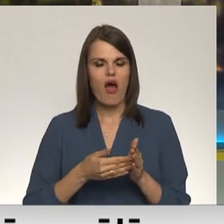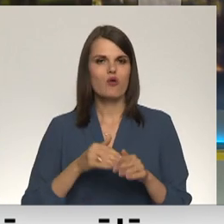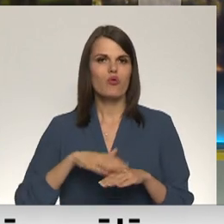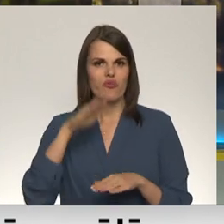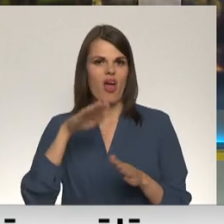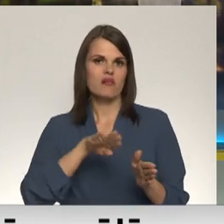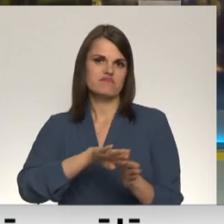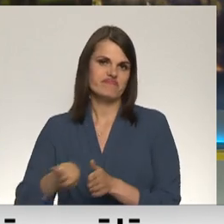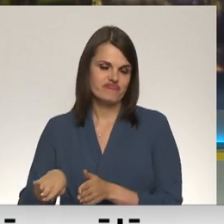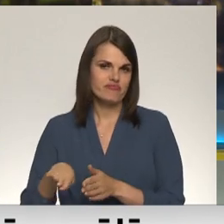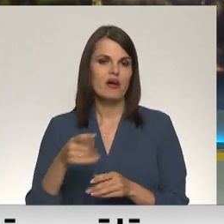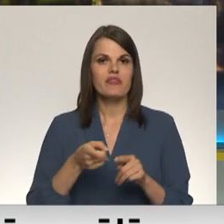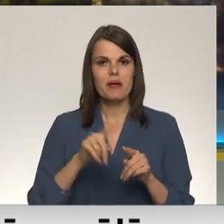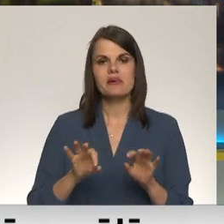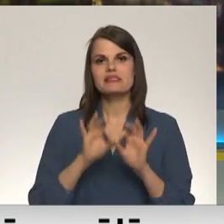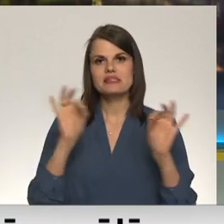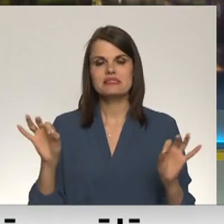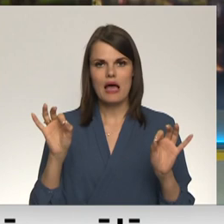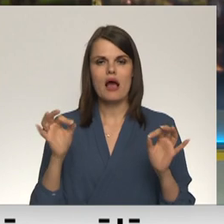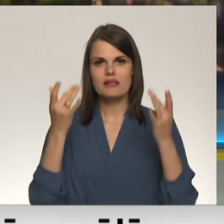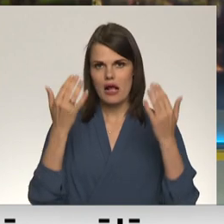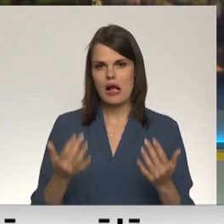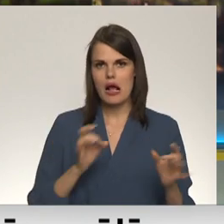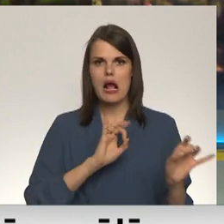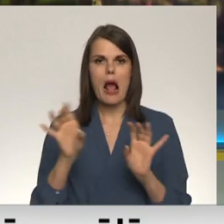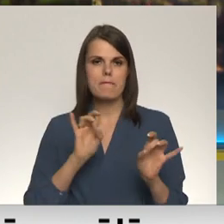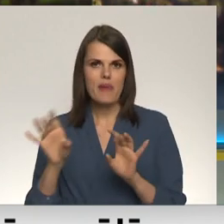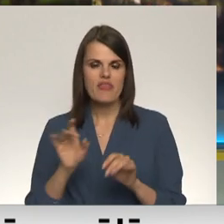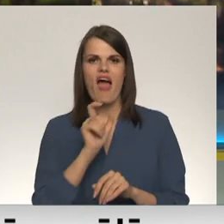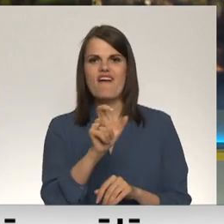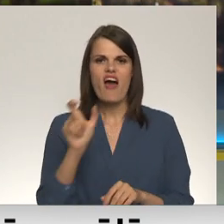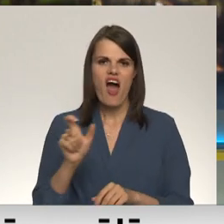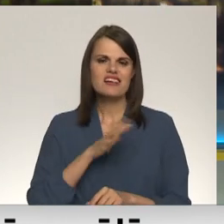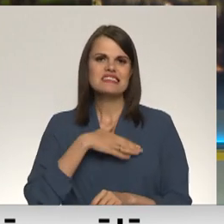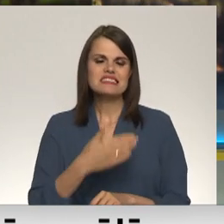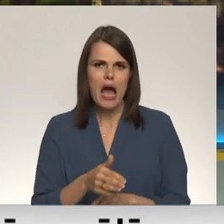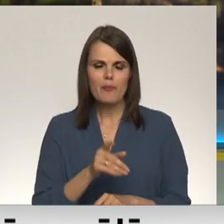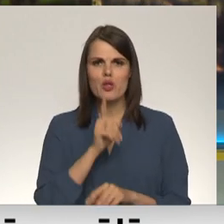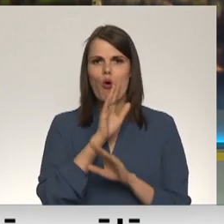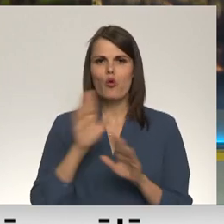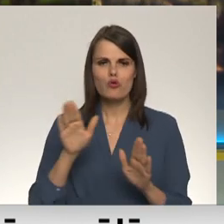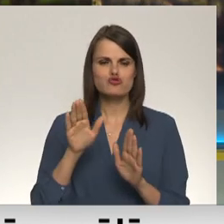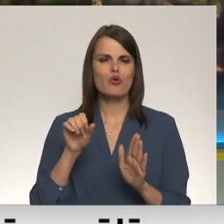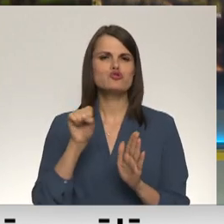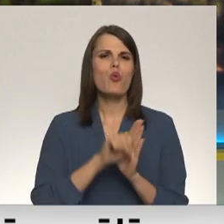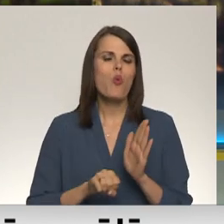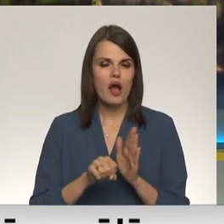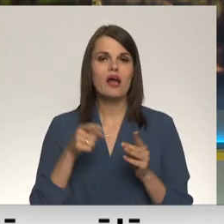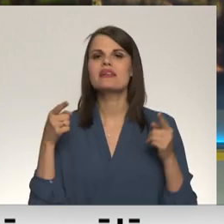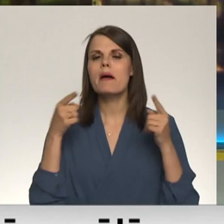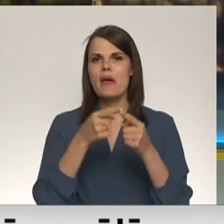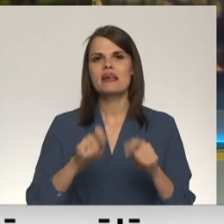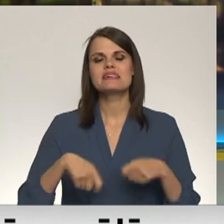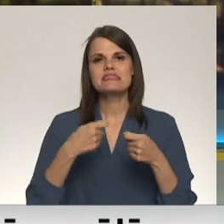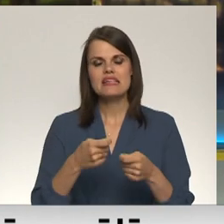plānā. Tāpēc sākta kampaņa Vārdi sāpina, klusums nogalina. Tās mērķis – sniegt psihoterapeitu atbalstu skolas vecuma